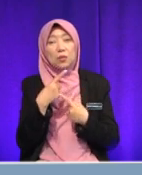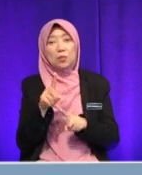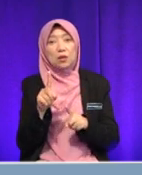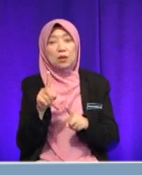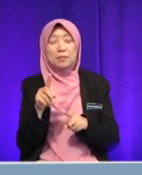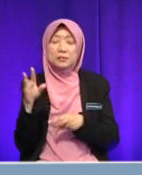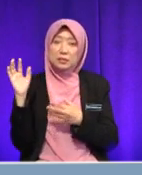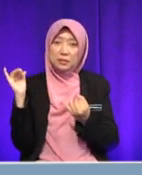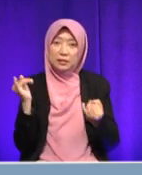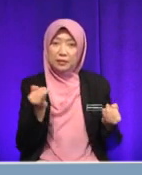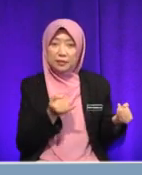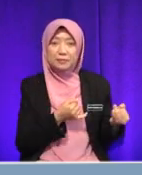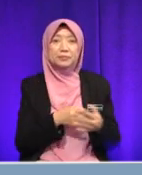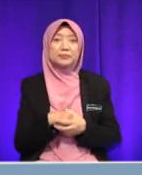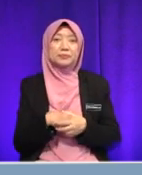Ifti, silakan.